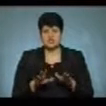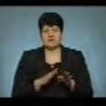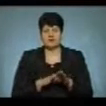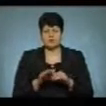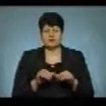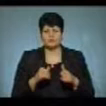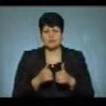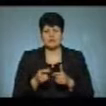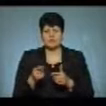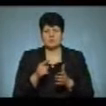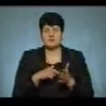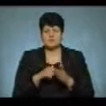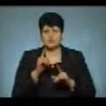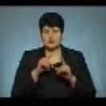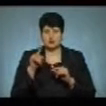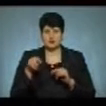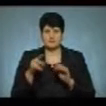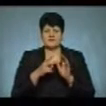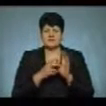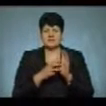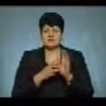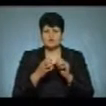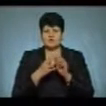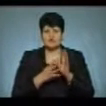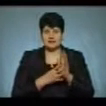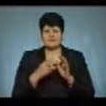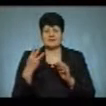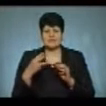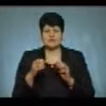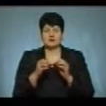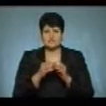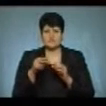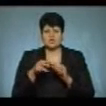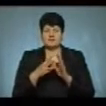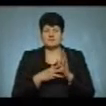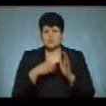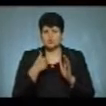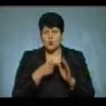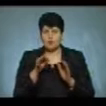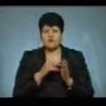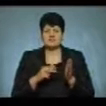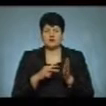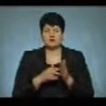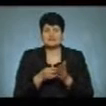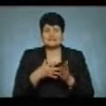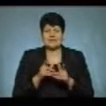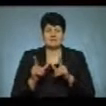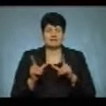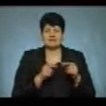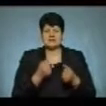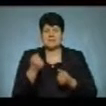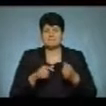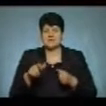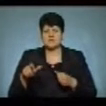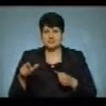виконавчого комітету Тернопільської міської ради номер 819 від 30.10.2018 року про встановлення тарифів на перевезення пасажирів